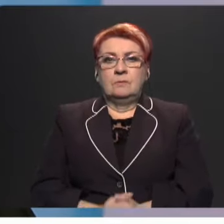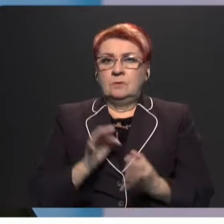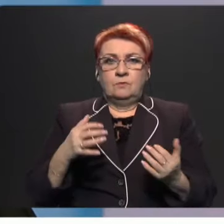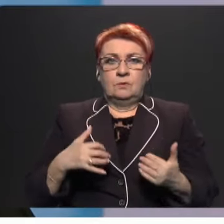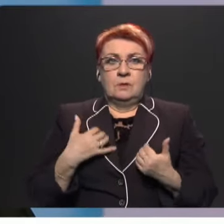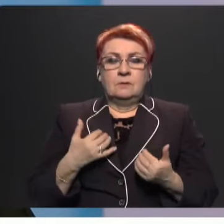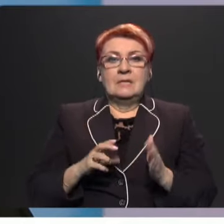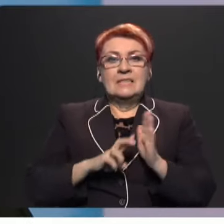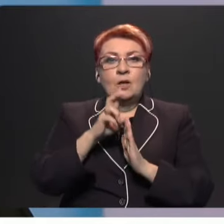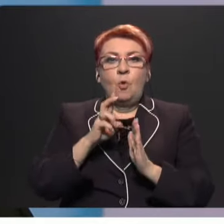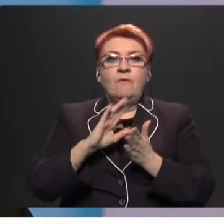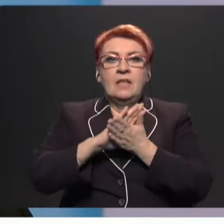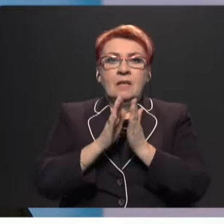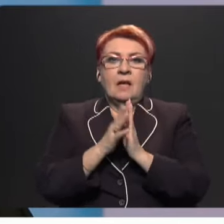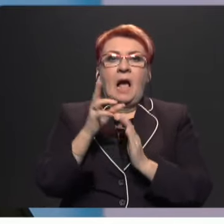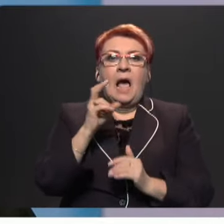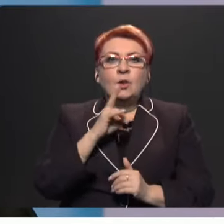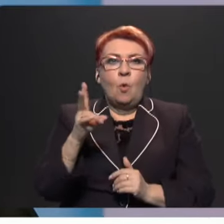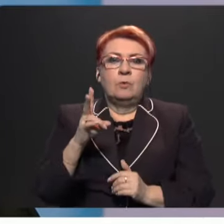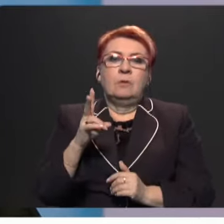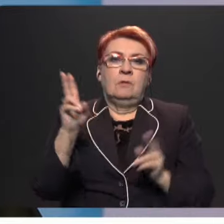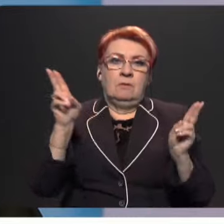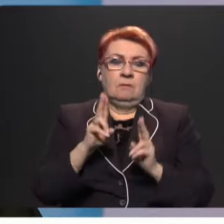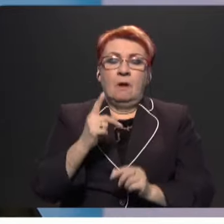Церковный канон, он один. Он